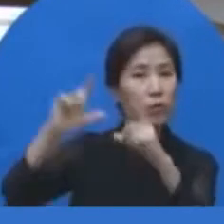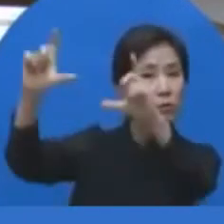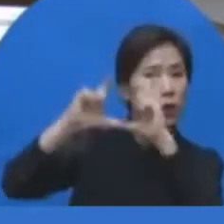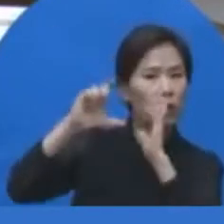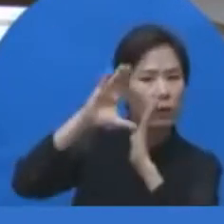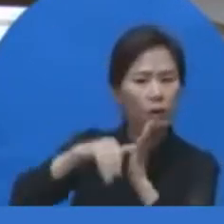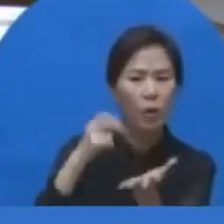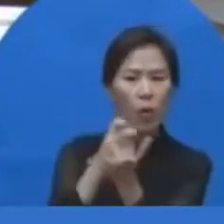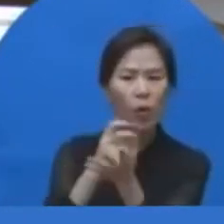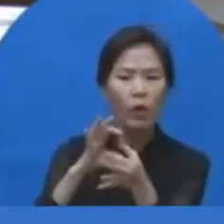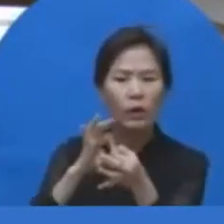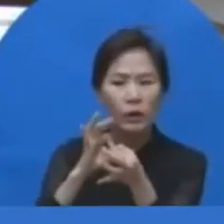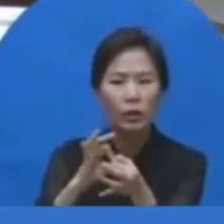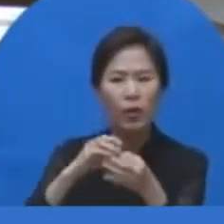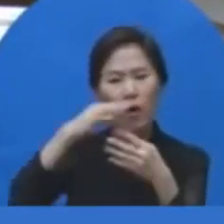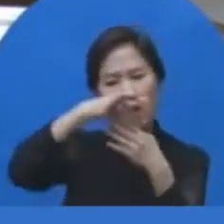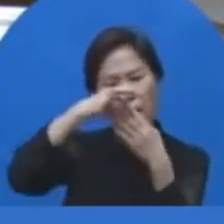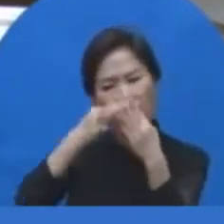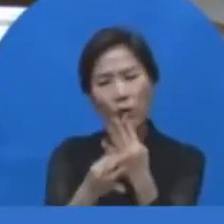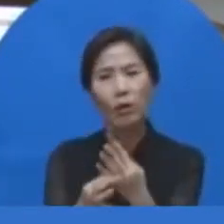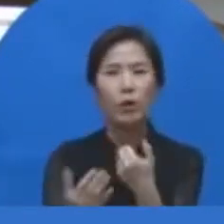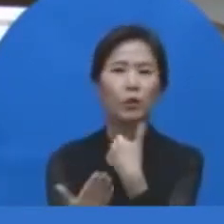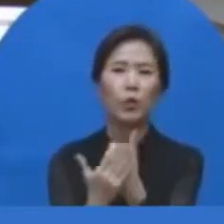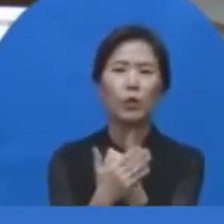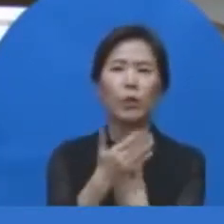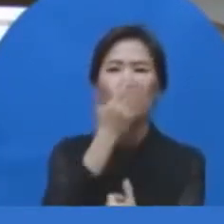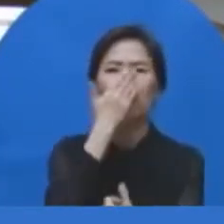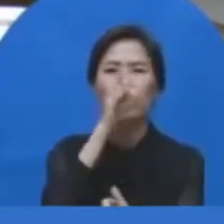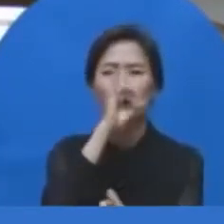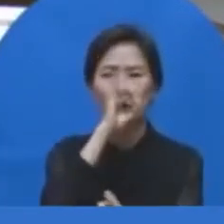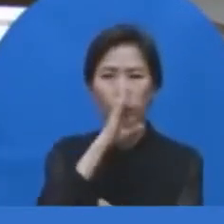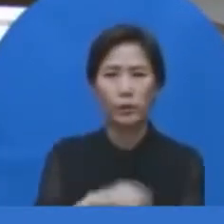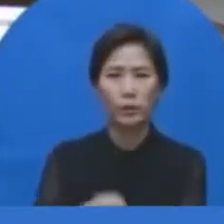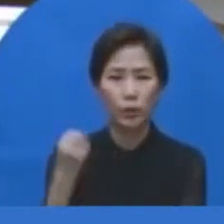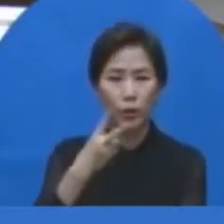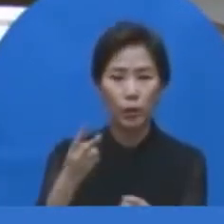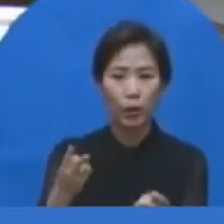규정도 없고 시행령 제9조 2항은 노조법 12조 제